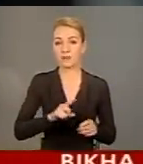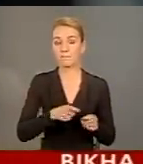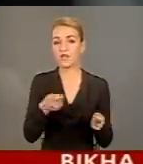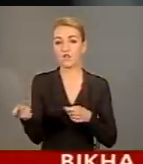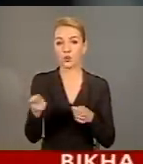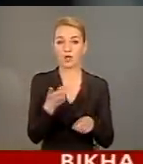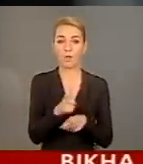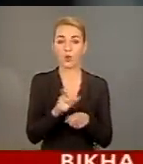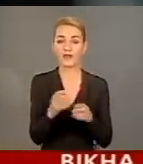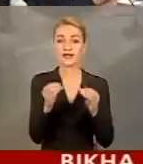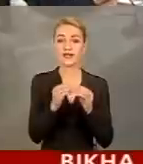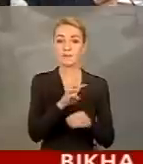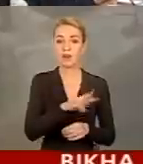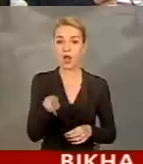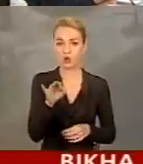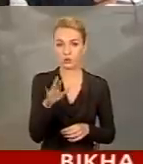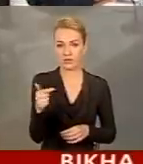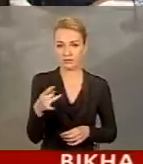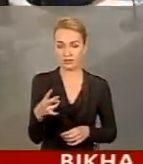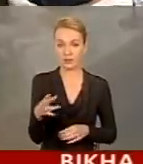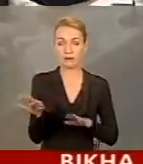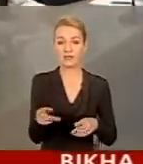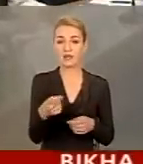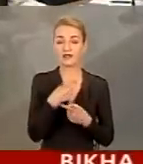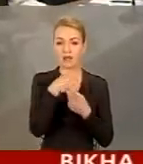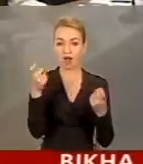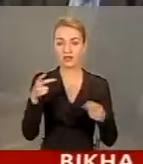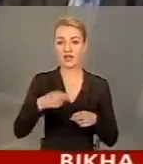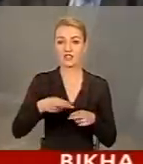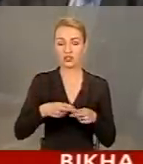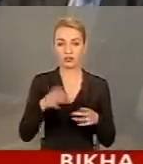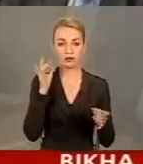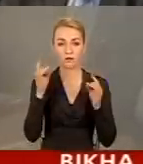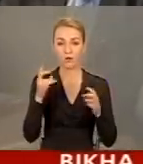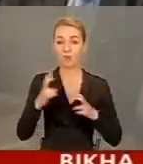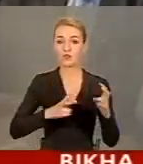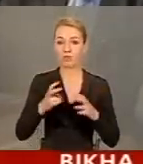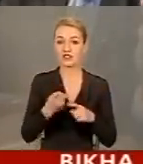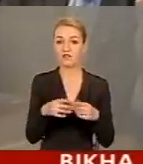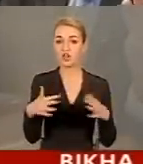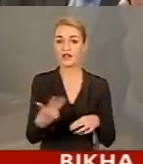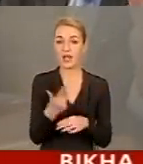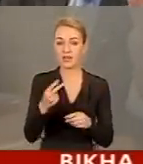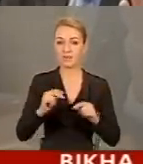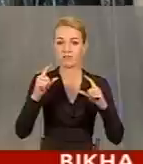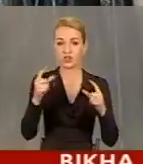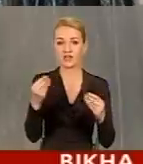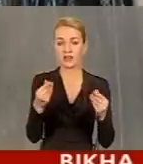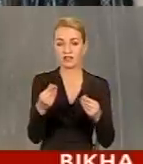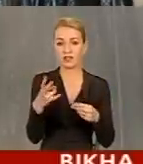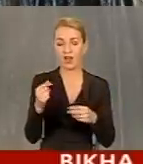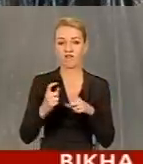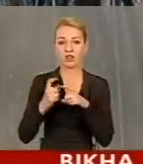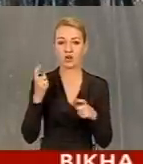10 миллиардов гривен. Після заяви залізничників на сполох забили промисловці, бо це вже третє підвищення тарифів на